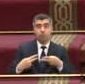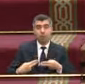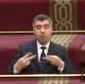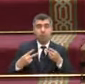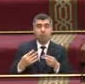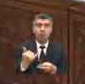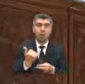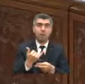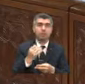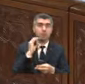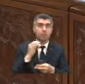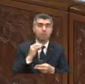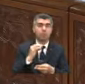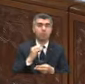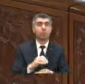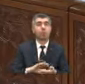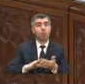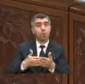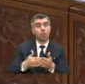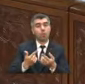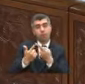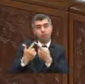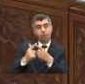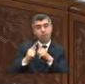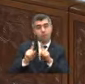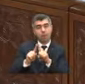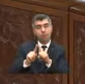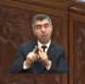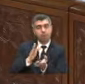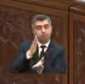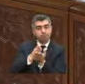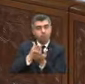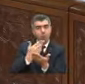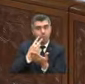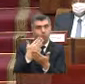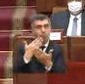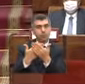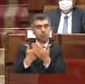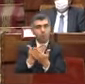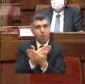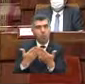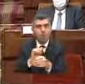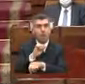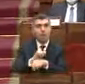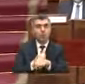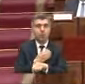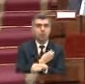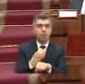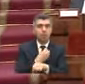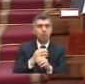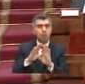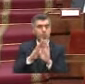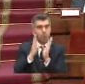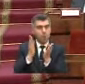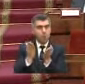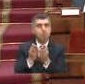ويبقى في نظرنا شرطا أساسيا لتحقيق أهدافه على أرض الواقع، والمتمثلة في الحماية الاجتماعية في مفهومها الشامل